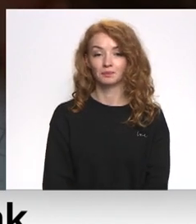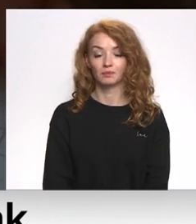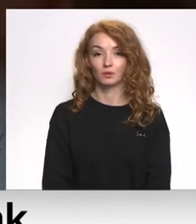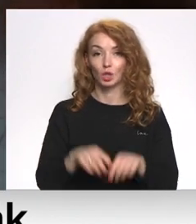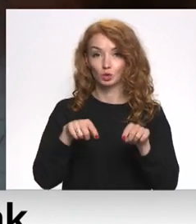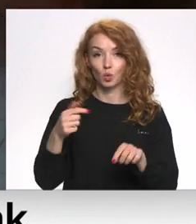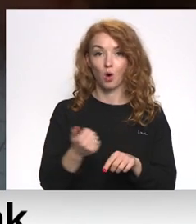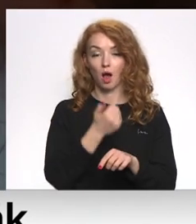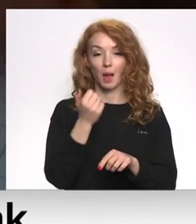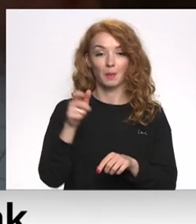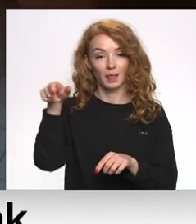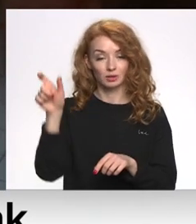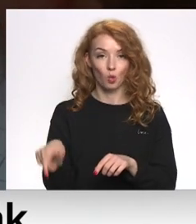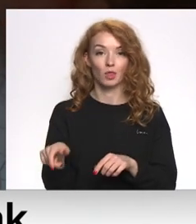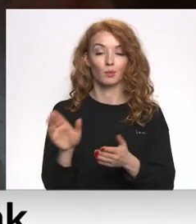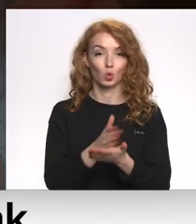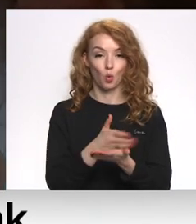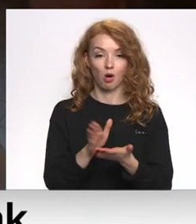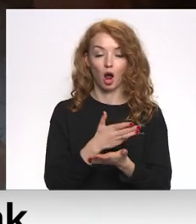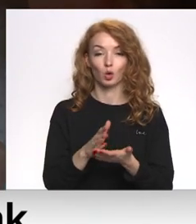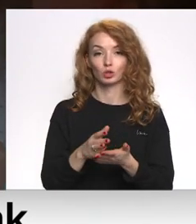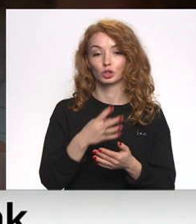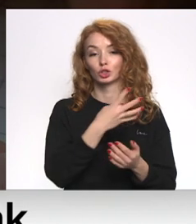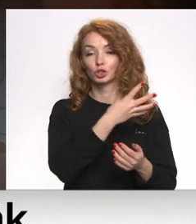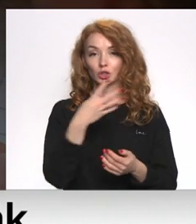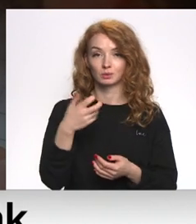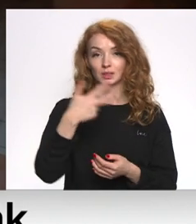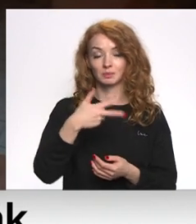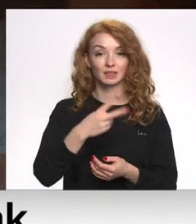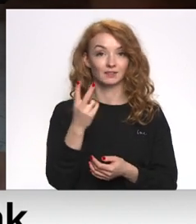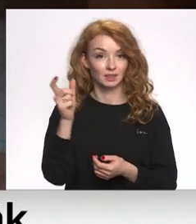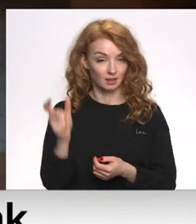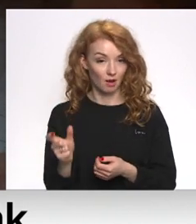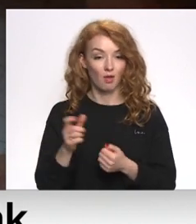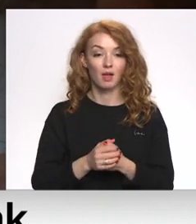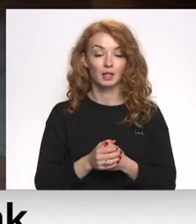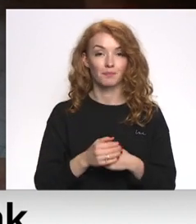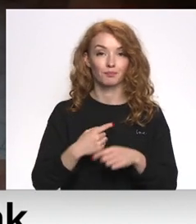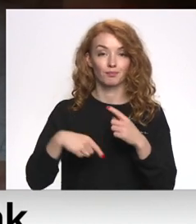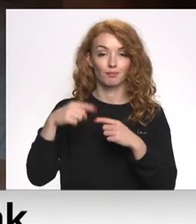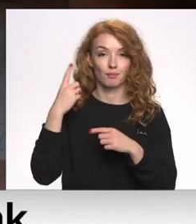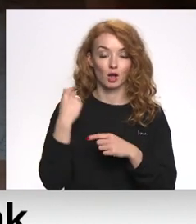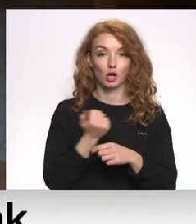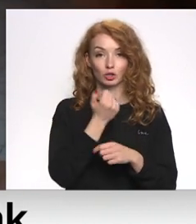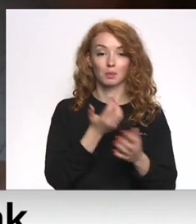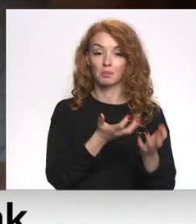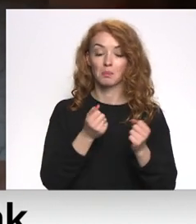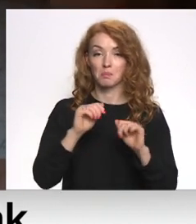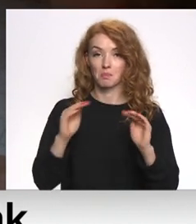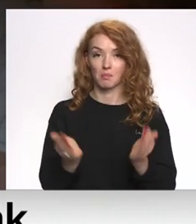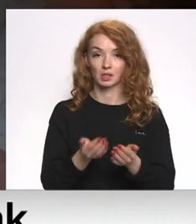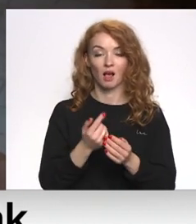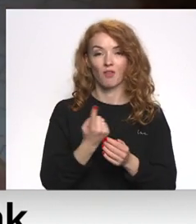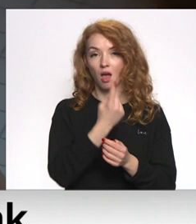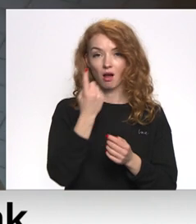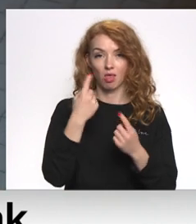Šogad pilsonību naturalizējoties ir nokārtojuši 432 cilvēki. Pērn uzņemto pilsoņu bijis mazāk, visa gada